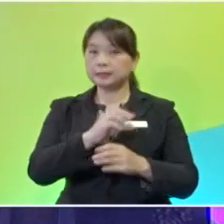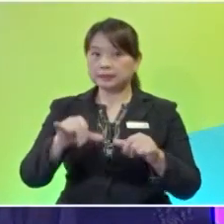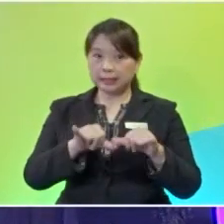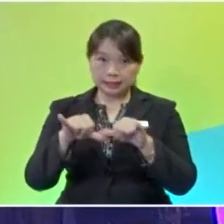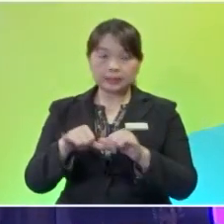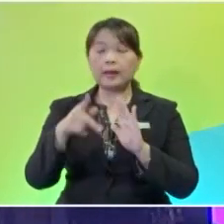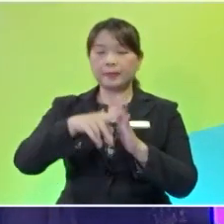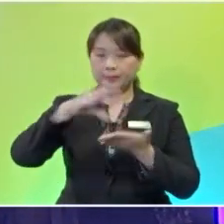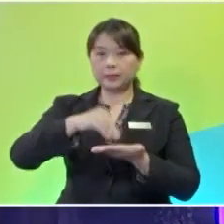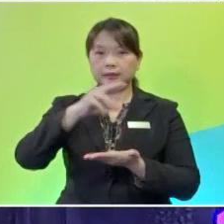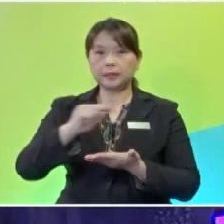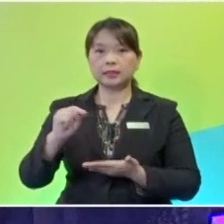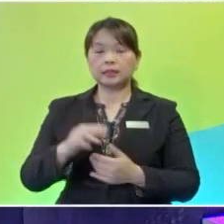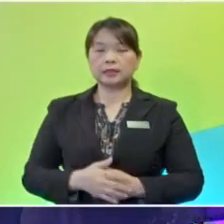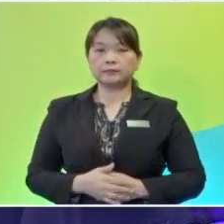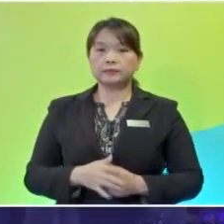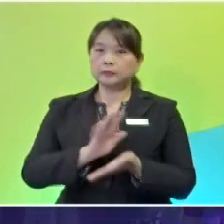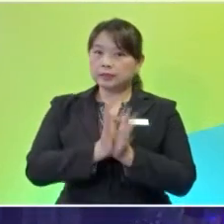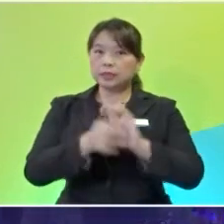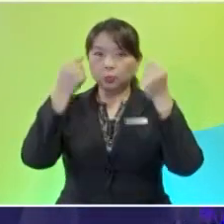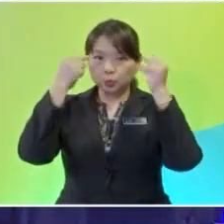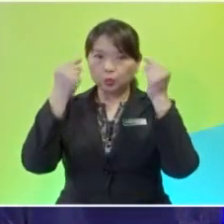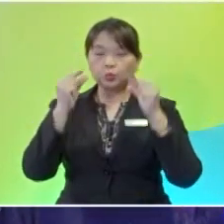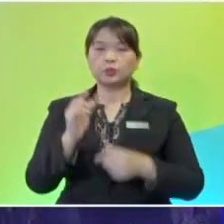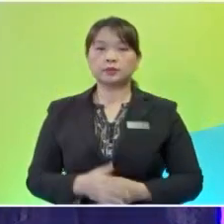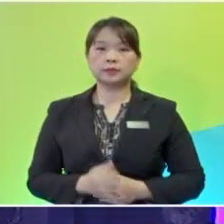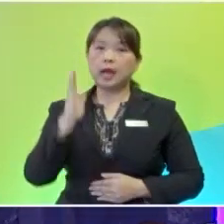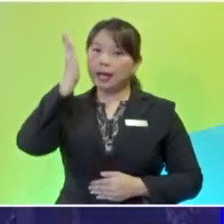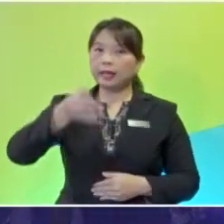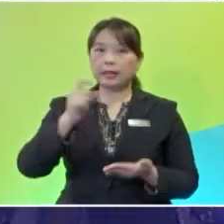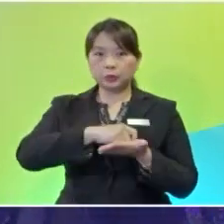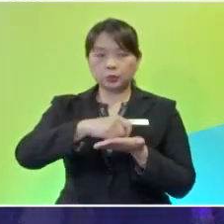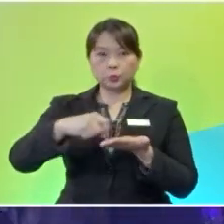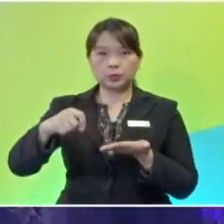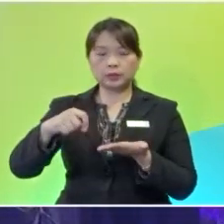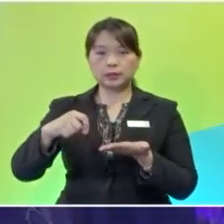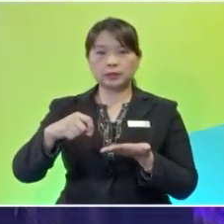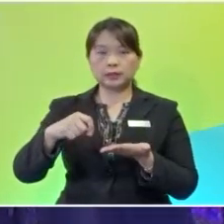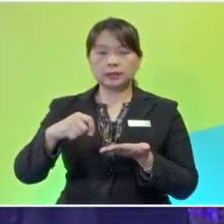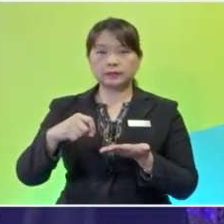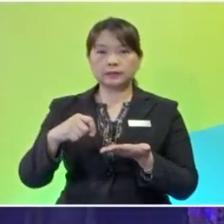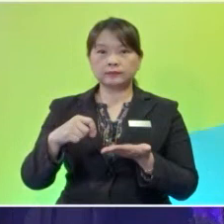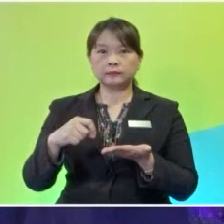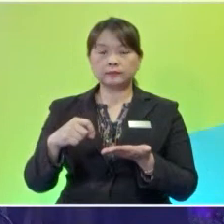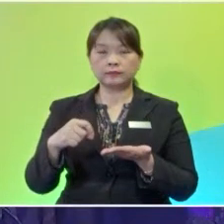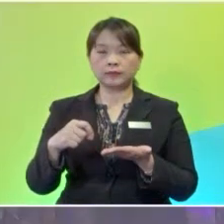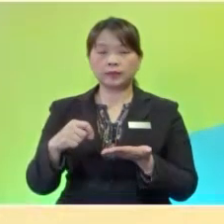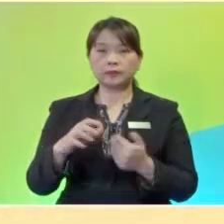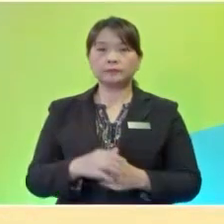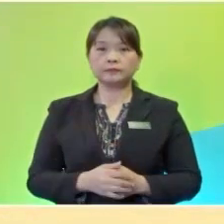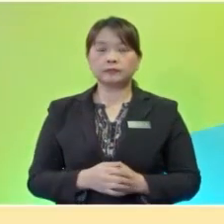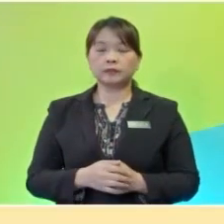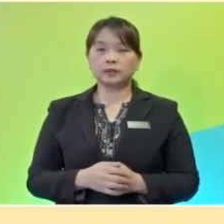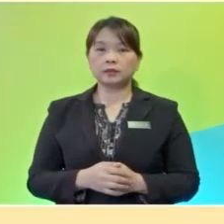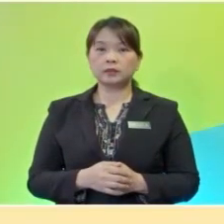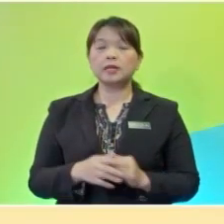成了那个课程，那么呢我们老师呢才会写这个，才会把那个所谓的一个学习的进度